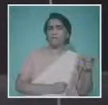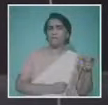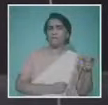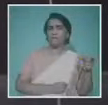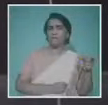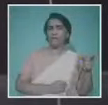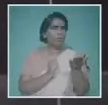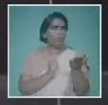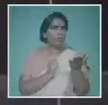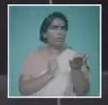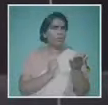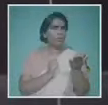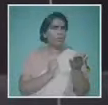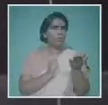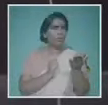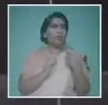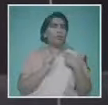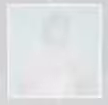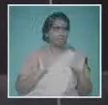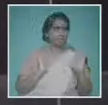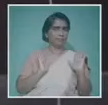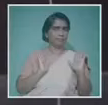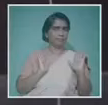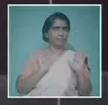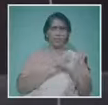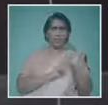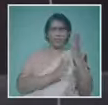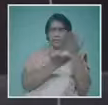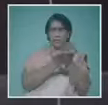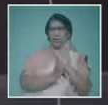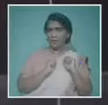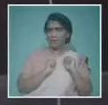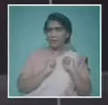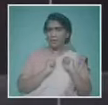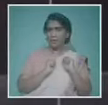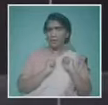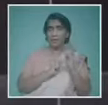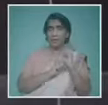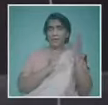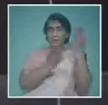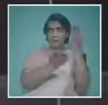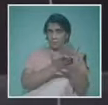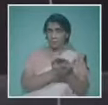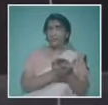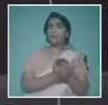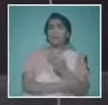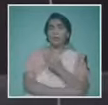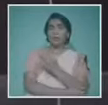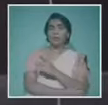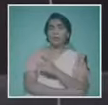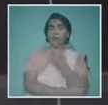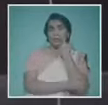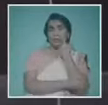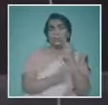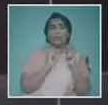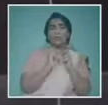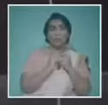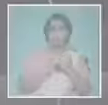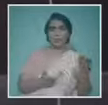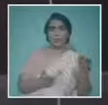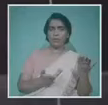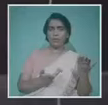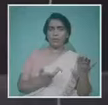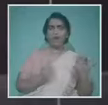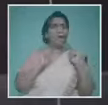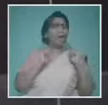තියෙනවා. ඒක කොහොමද වෙන්නේ? මම මේක සභාගත කරන්නේ නැහැ. සභාගත කරන්නේ නැත්තේ මොකද? සභාගත කරොතින් කියයි මේ සංවේදී කාරණා එළියට ගියා